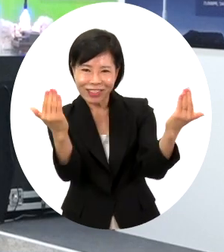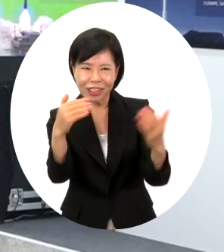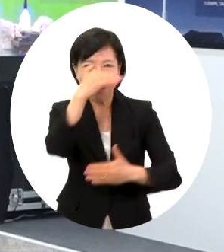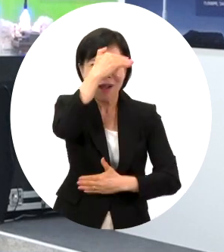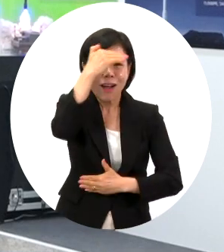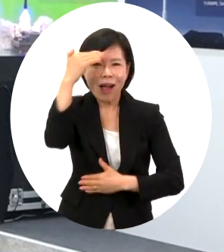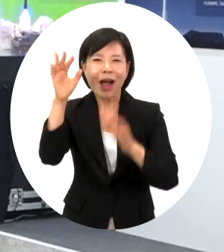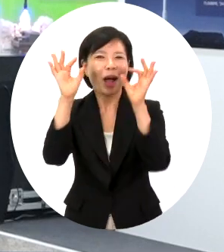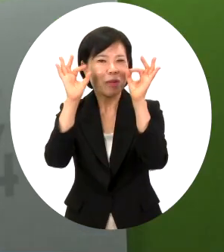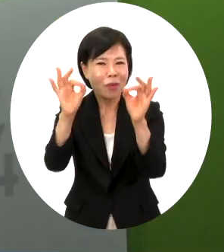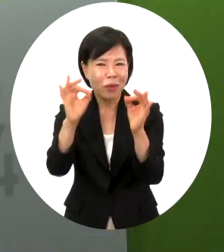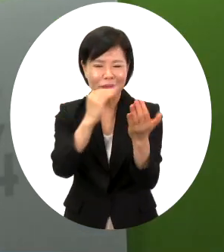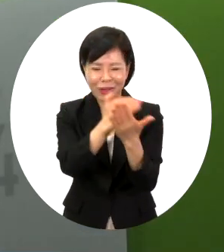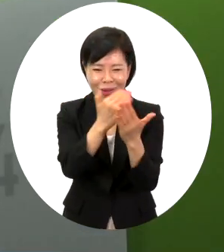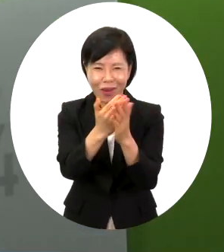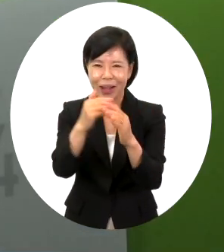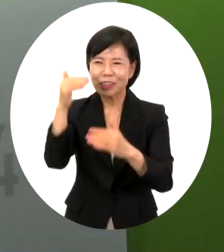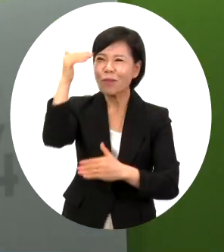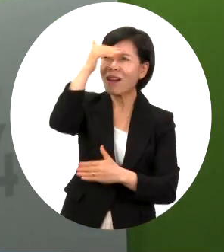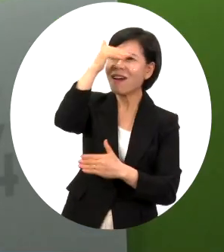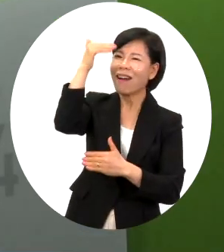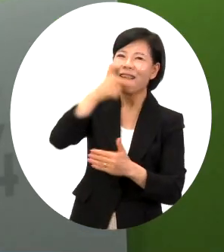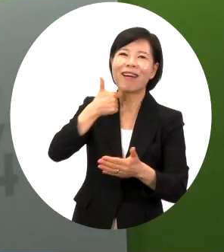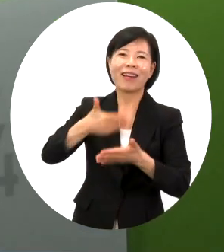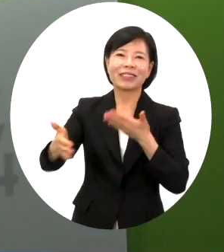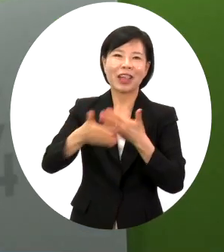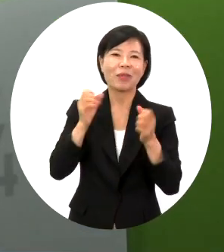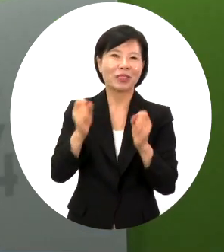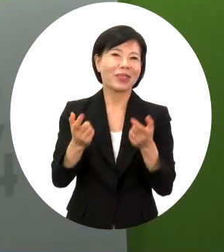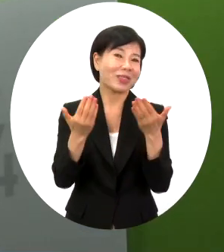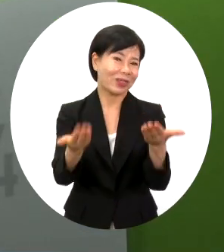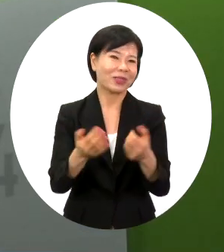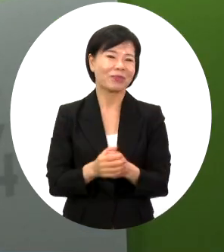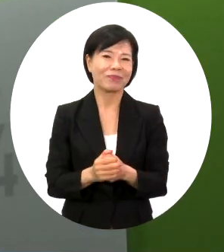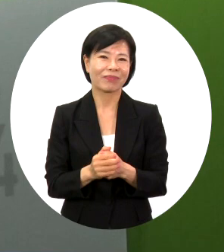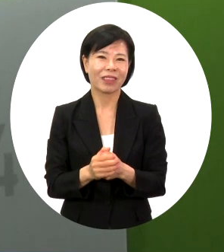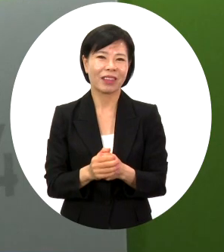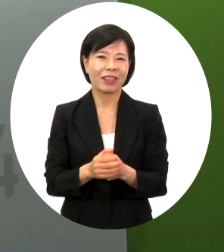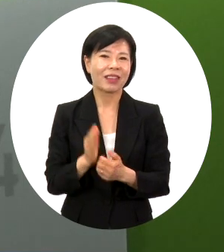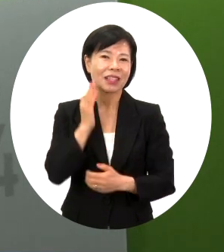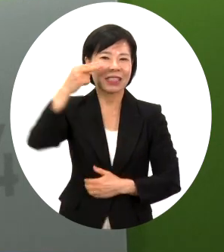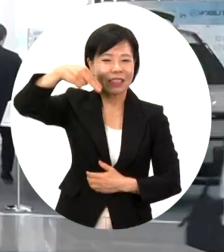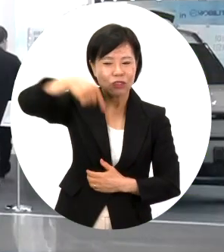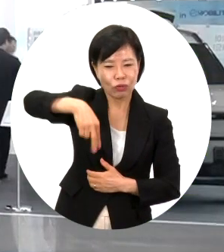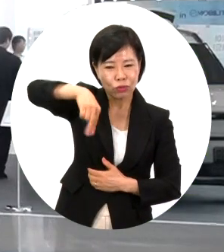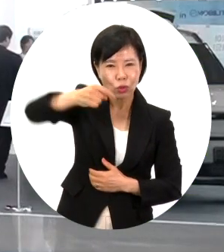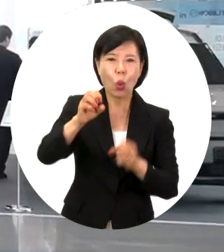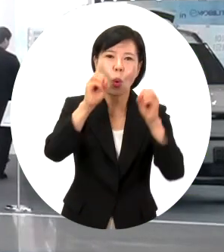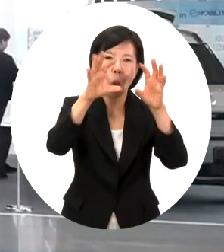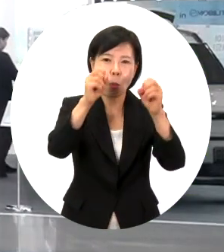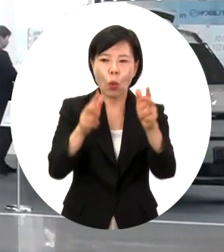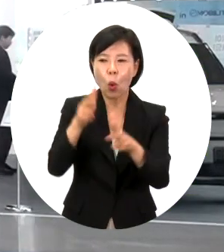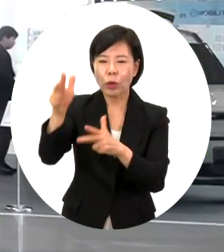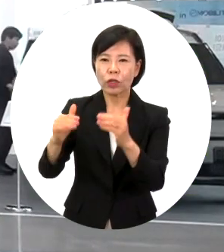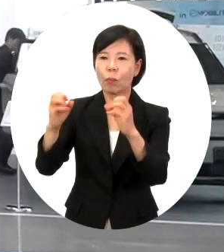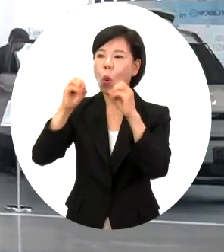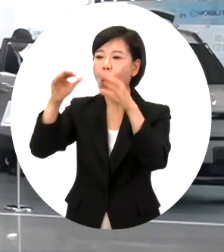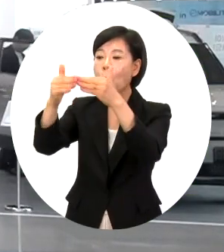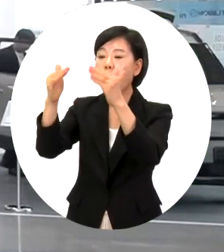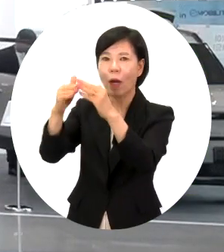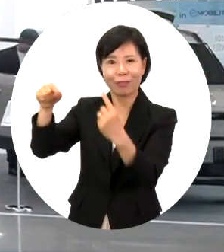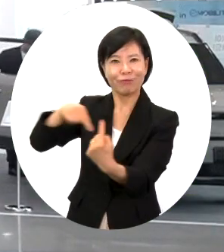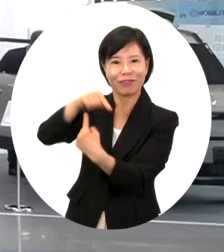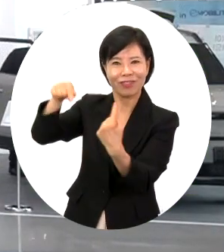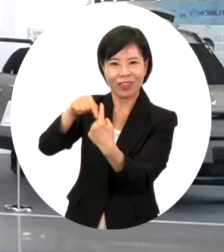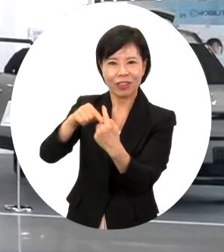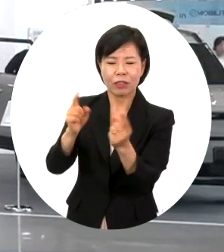투어 프로그램을 마련해 다채로운 볼거리와 체험 기회도 제공하는데요. 제주 그린 수소 생태계 홍보 및 기업 홍보관 등을